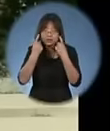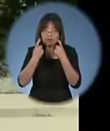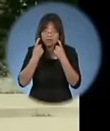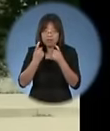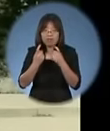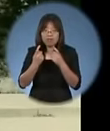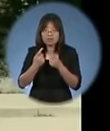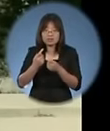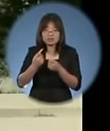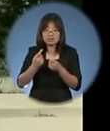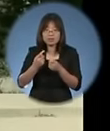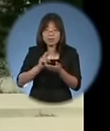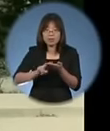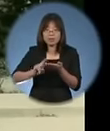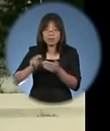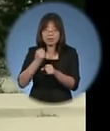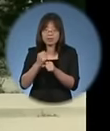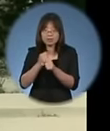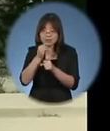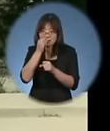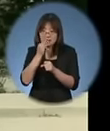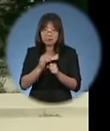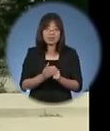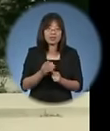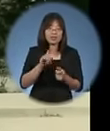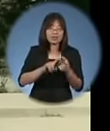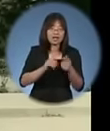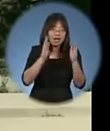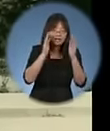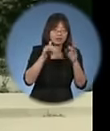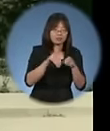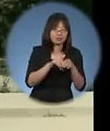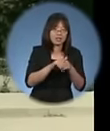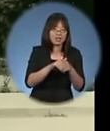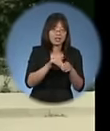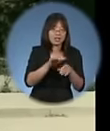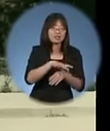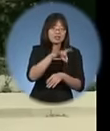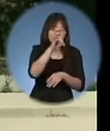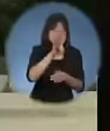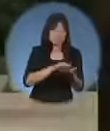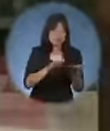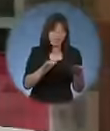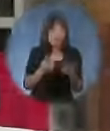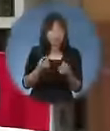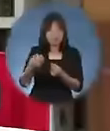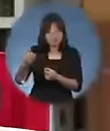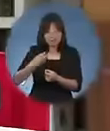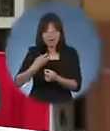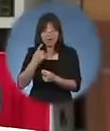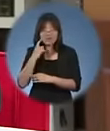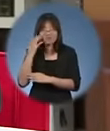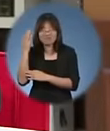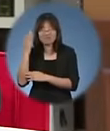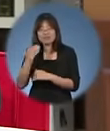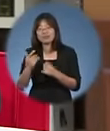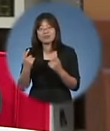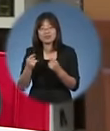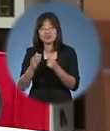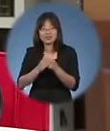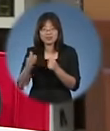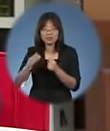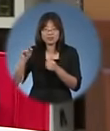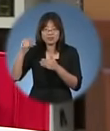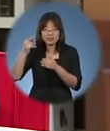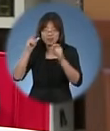근데 그게 우리나라 학습 문화의 효시입니다. 뭐 그렇다고 해주시면 뭐 영광인데요. 예. 그렇게 하다 보니까는 그